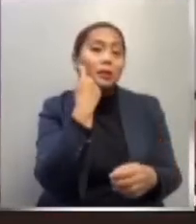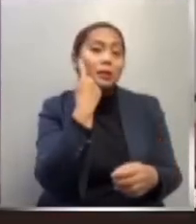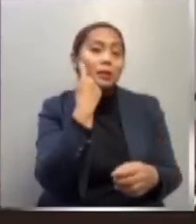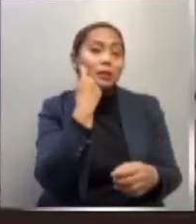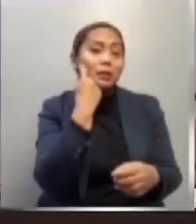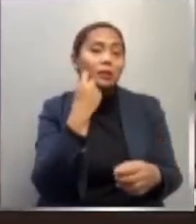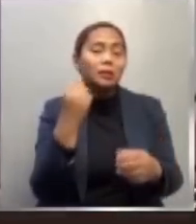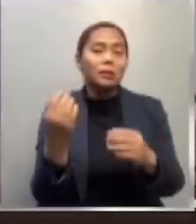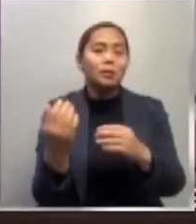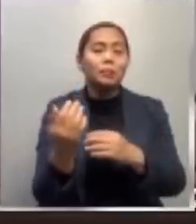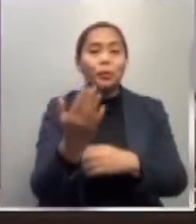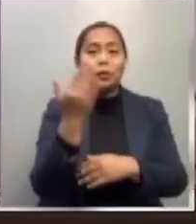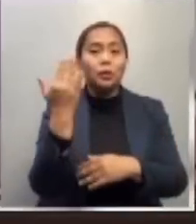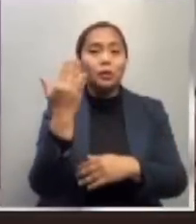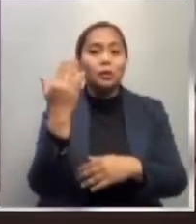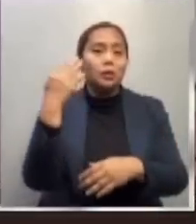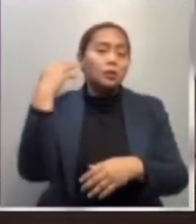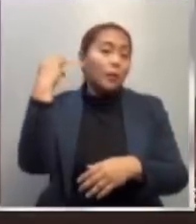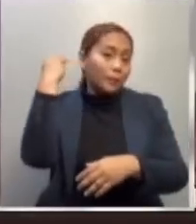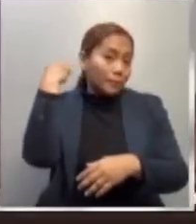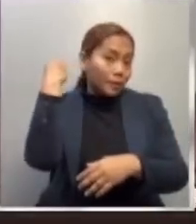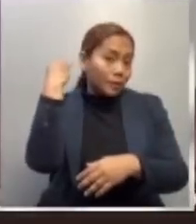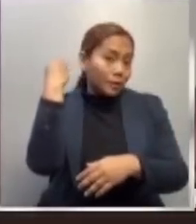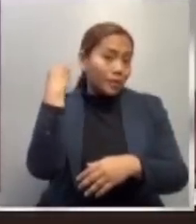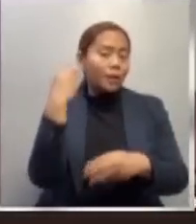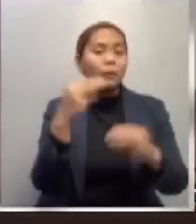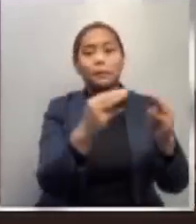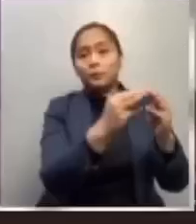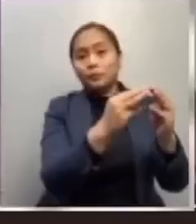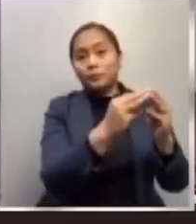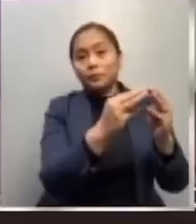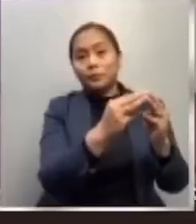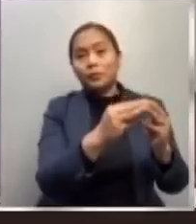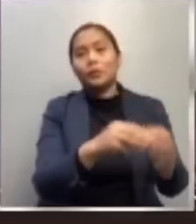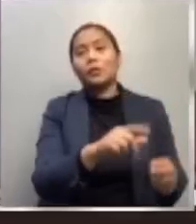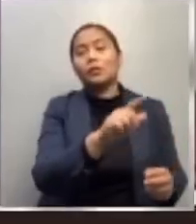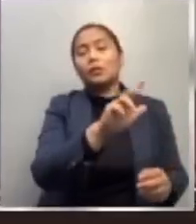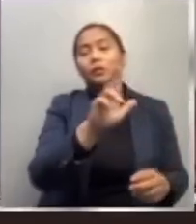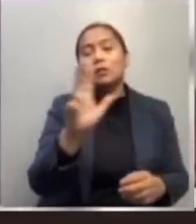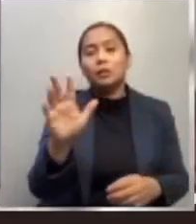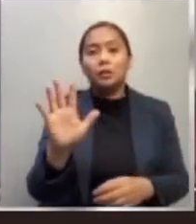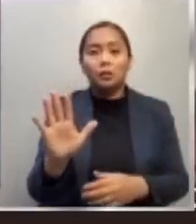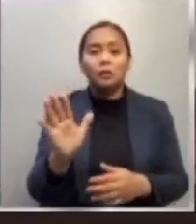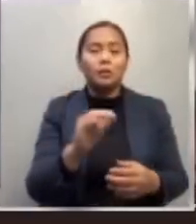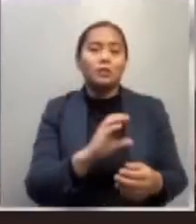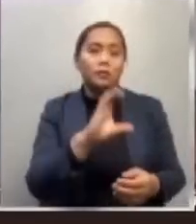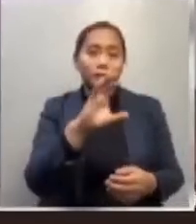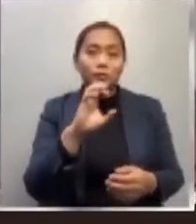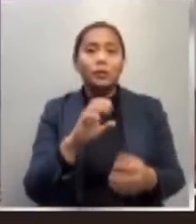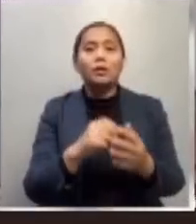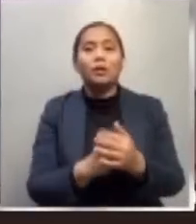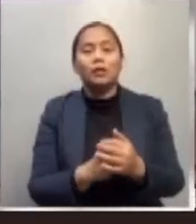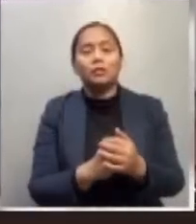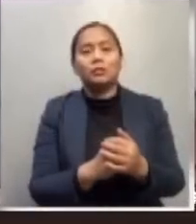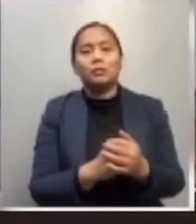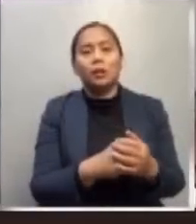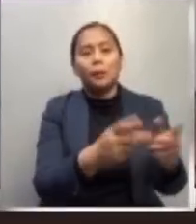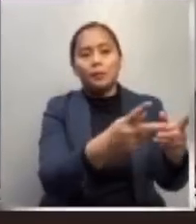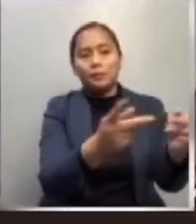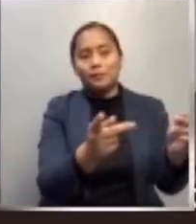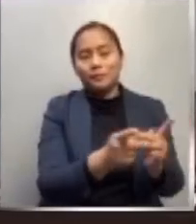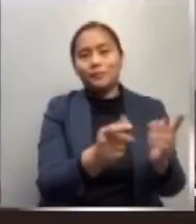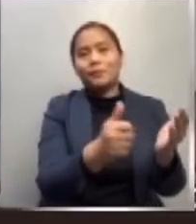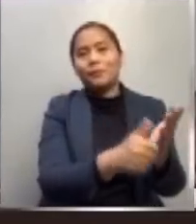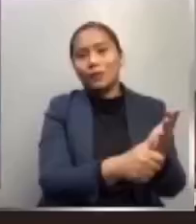Muslim Mindanao, 175 ang clustered precincts kung saan mga pulis ang umuupong special electoral boards